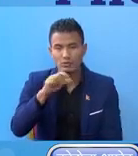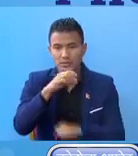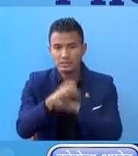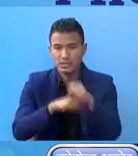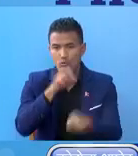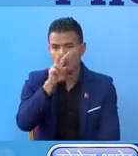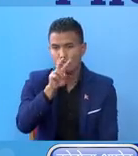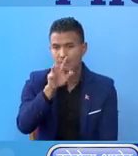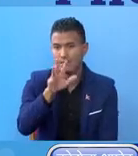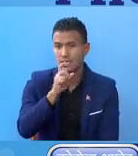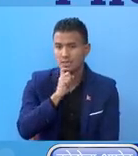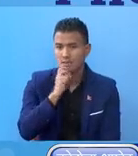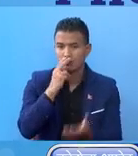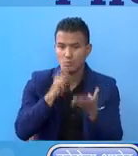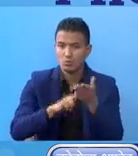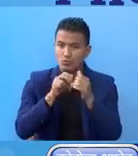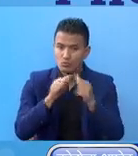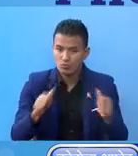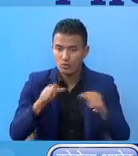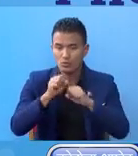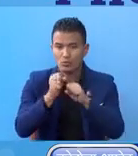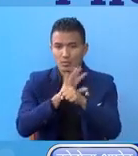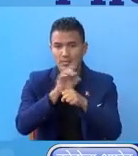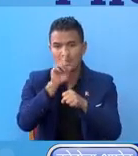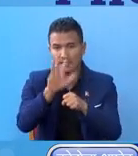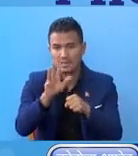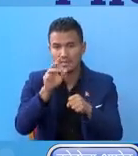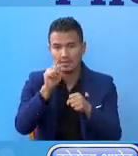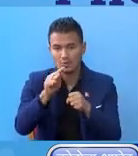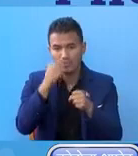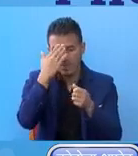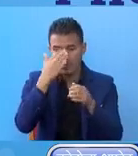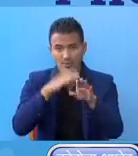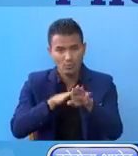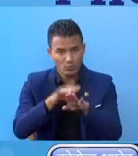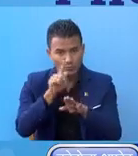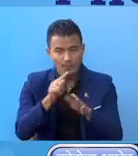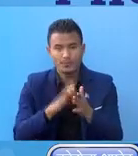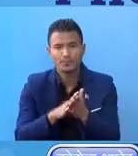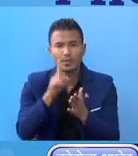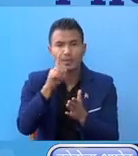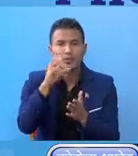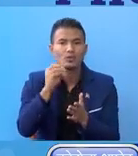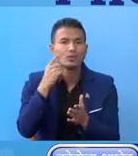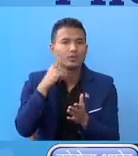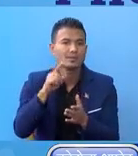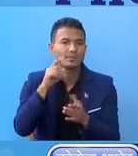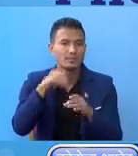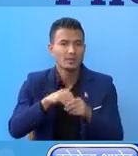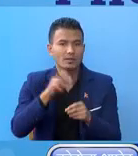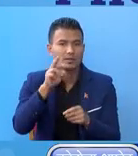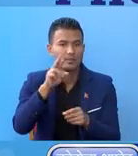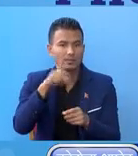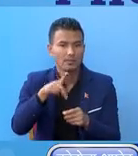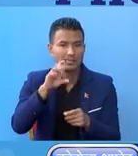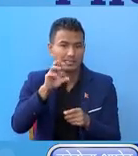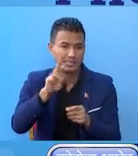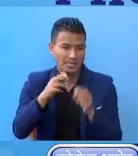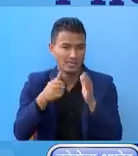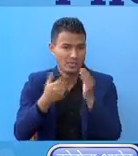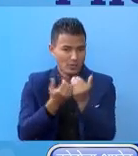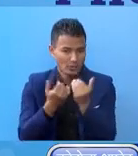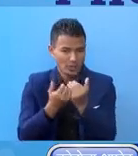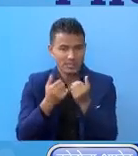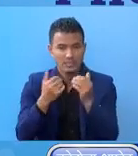2077/4/29 को पत्र मार्फत कोभिड 19 का एसिम्टोमेटिक र माइल्ड केस बिरामीहरूको 10 दिनमा RT-PCR गरी डिस्चार्ज गर्नुहुन